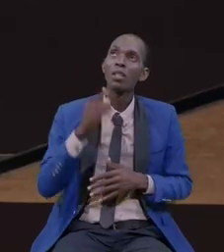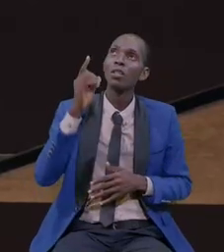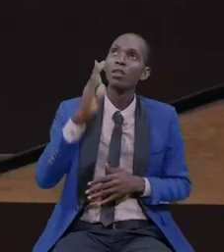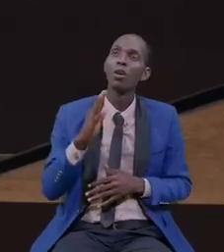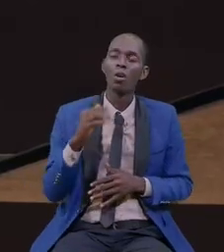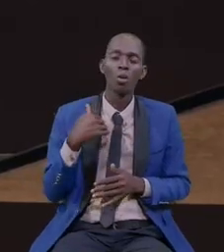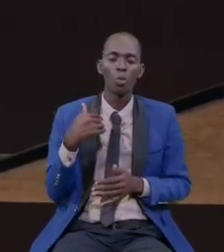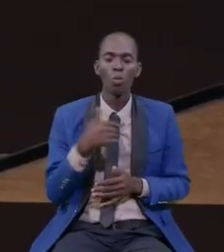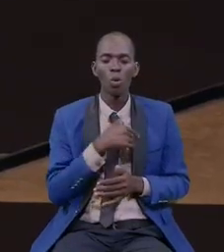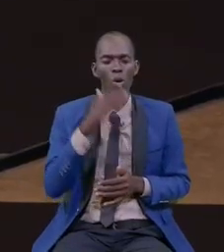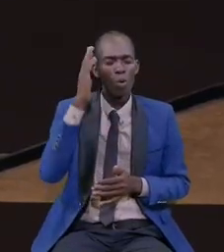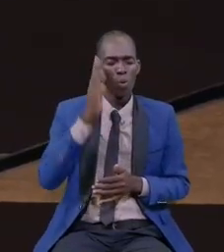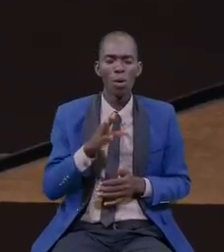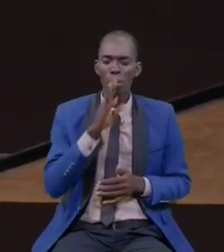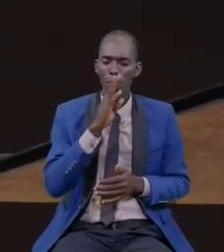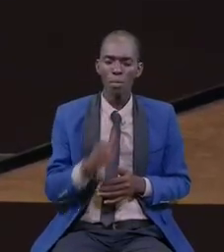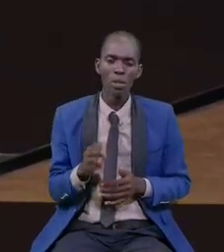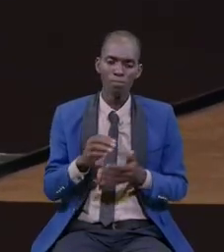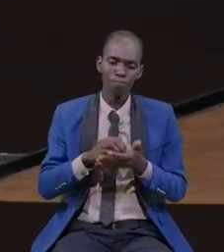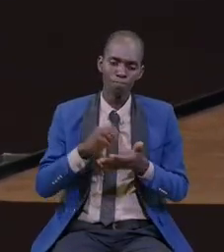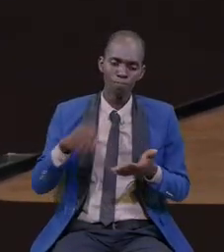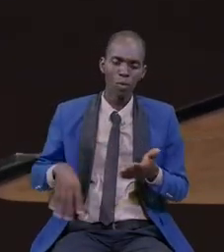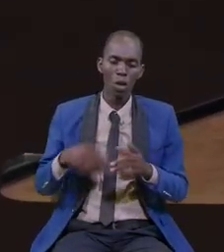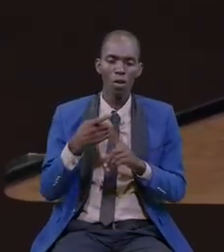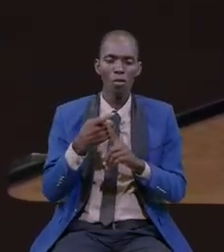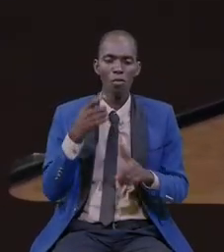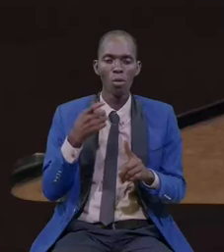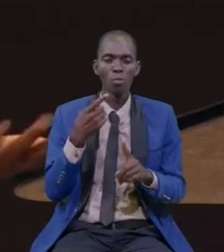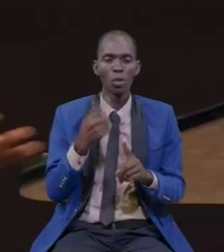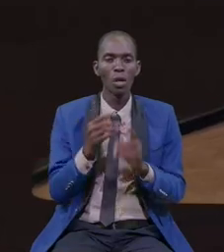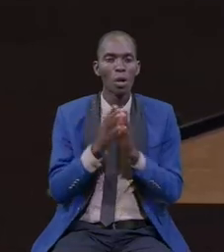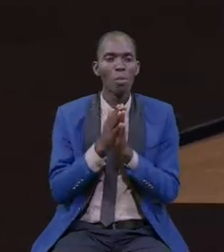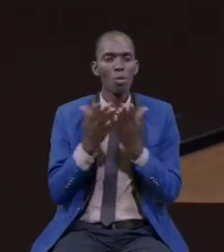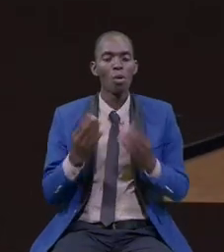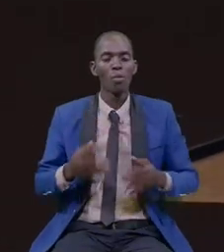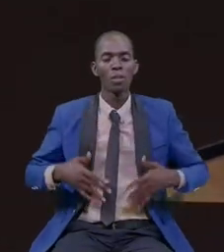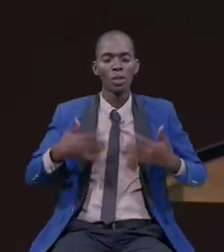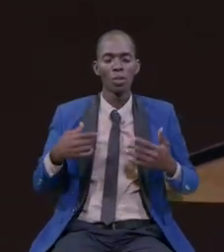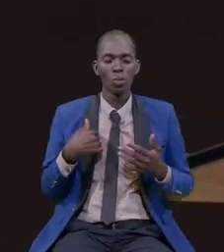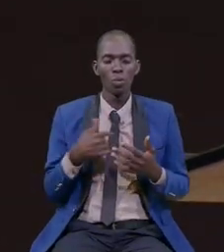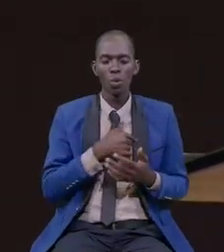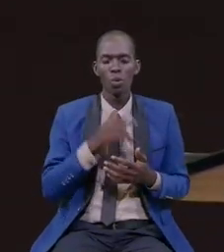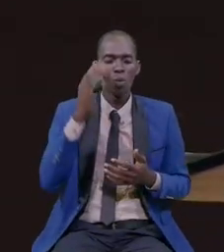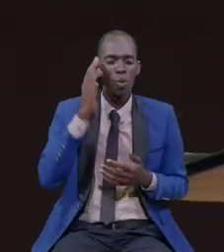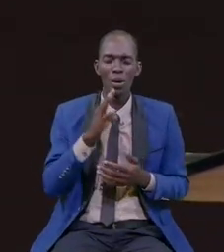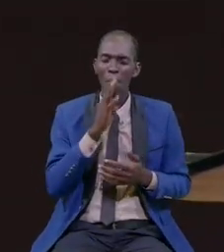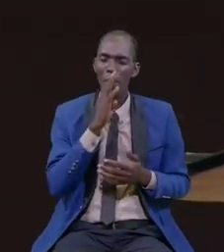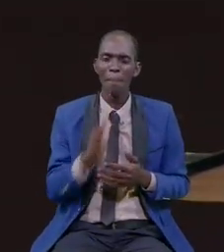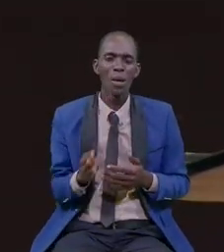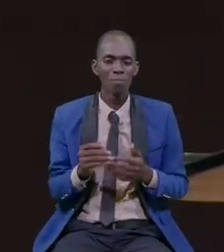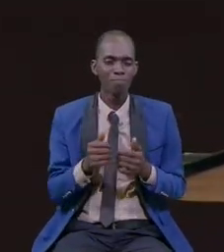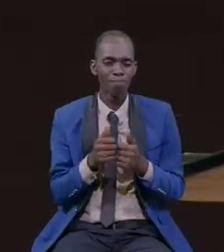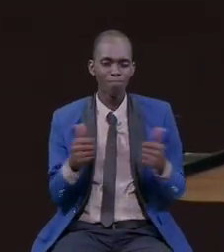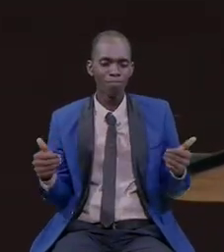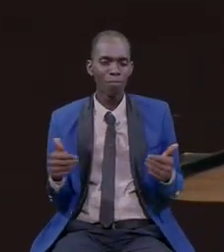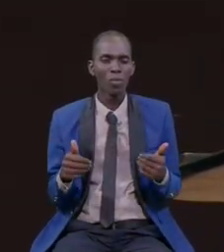Z nous serons compltement exclus complètement exclus de la de ce livre de vie vous serez exclus de peuple